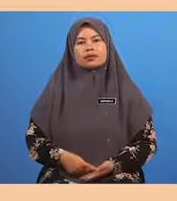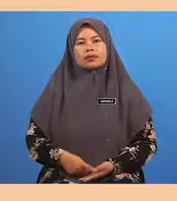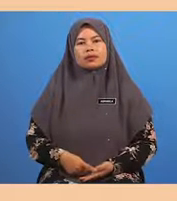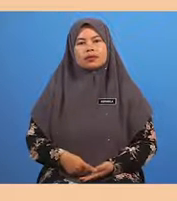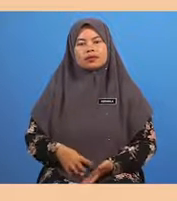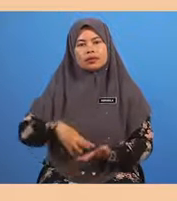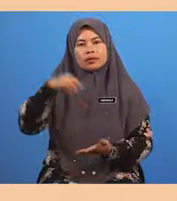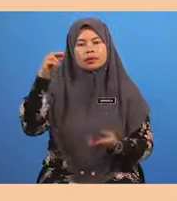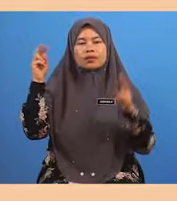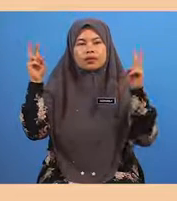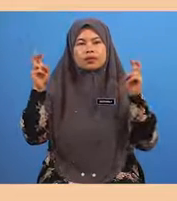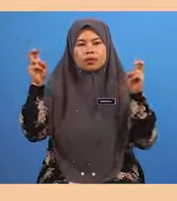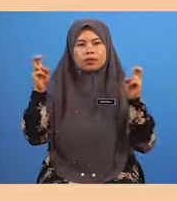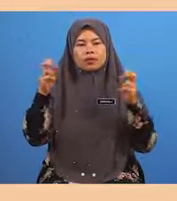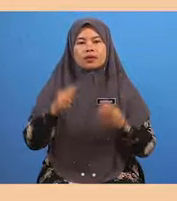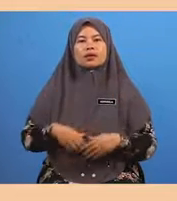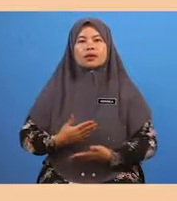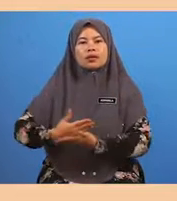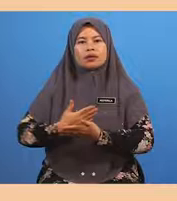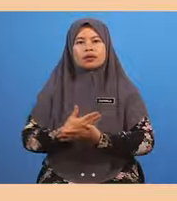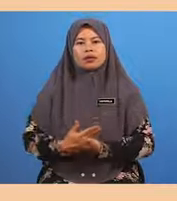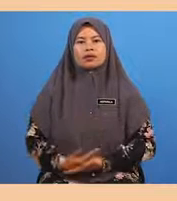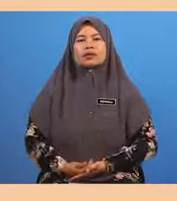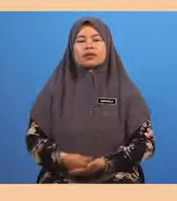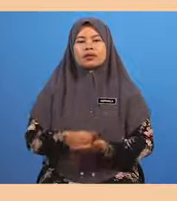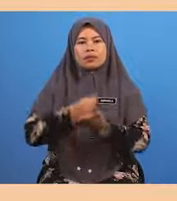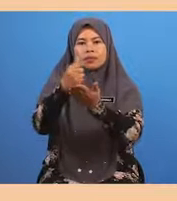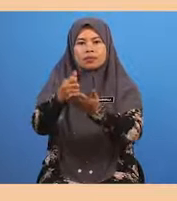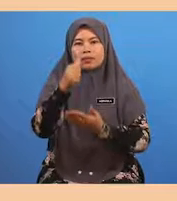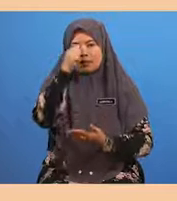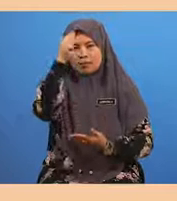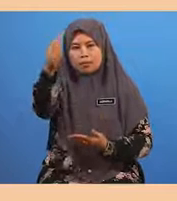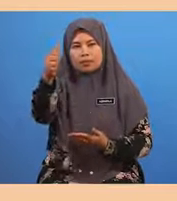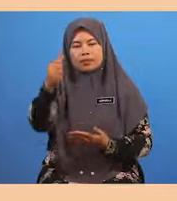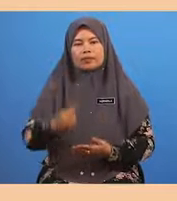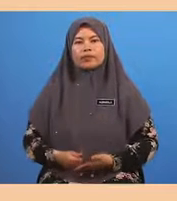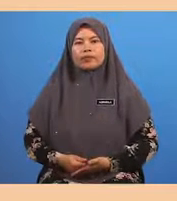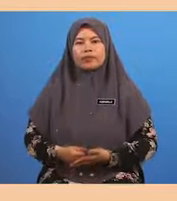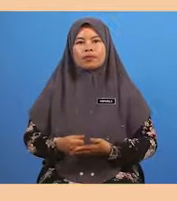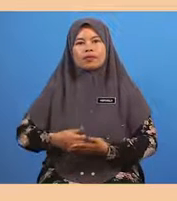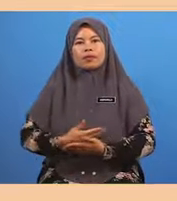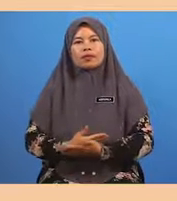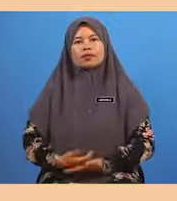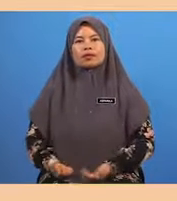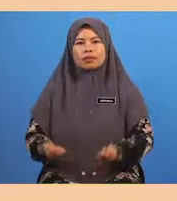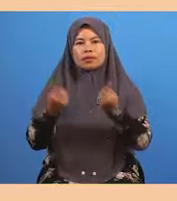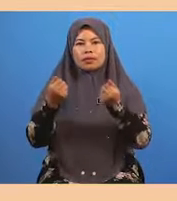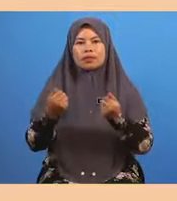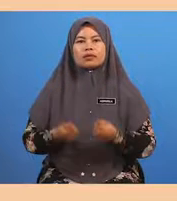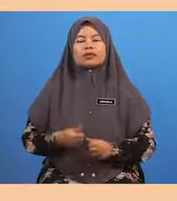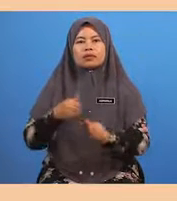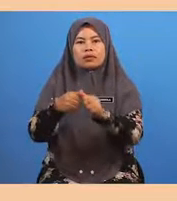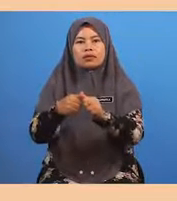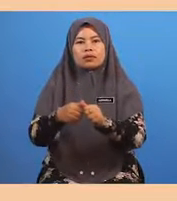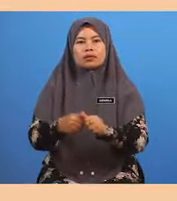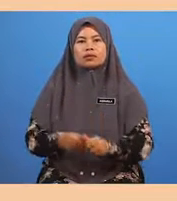tajuk Anak Amanah Allah Unit 1 Anak Angkat Menurut Pandangan Islam Pelajaran ke-19 Bahagian